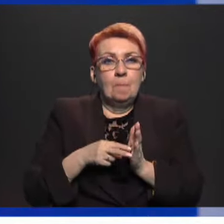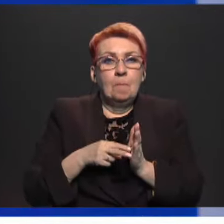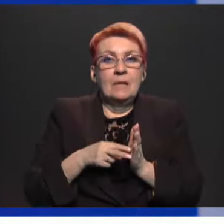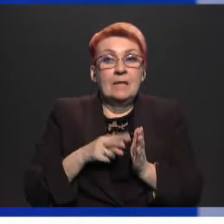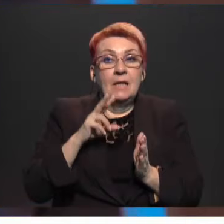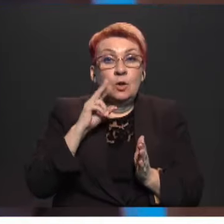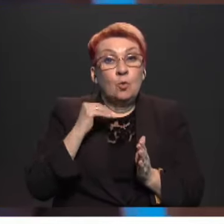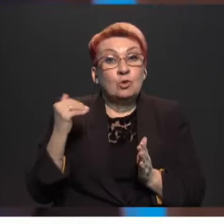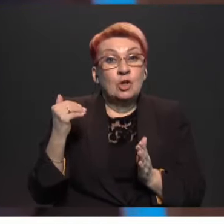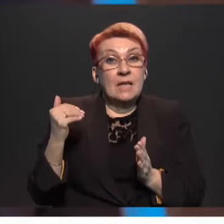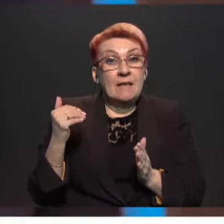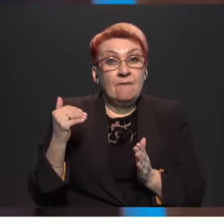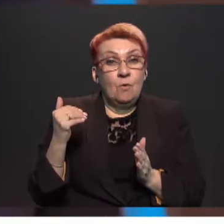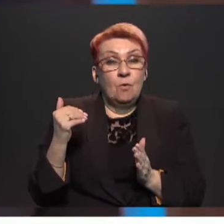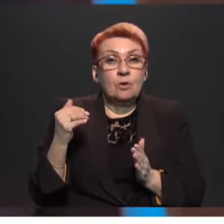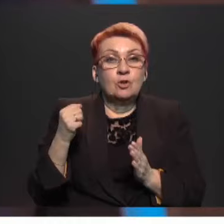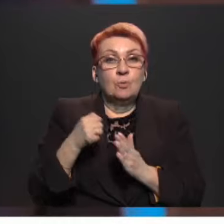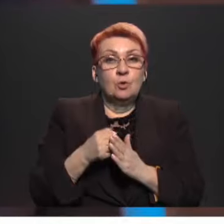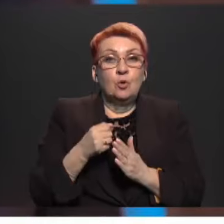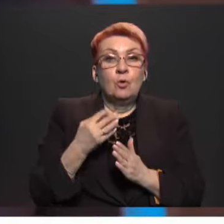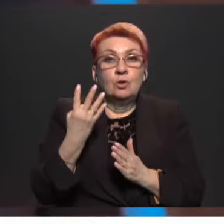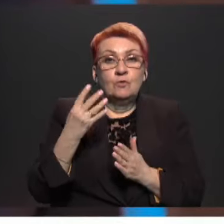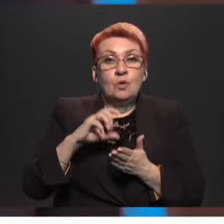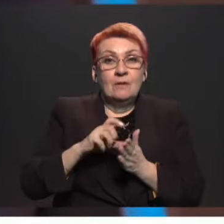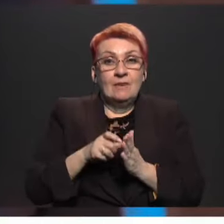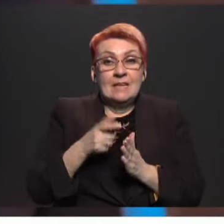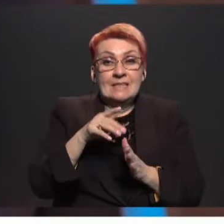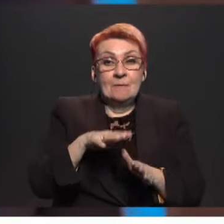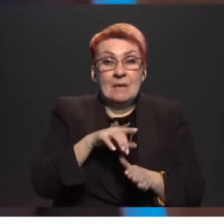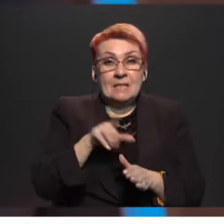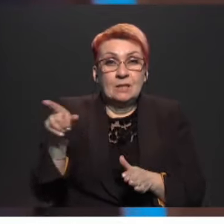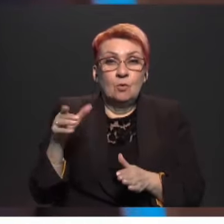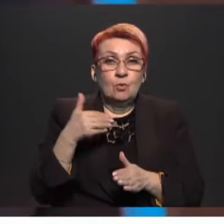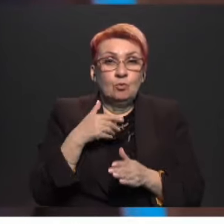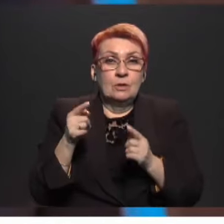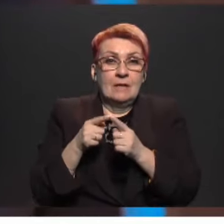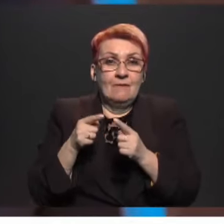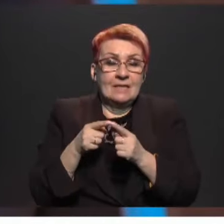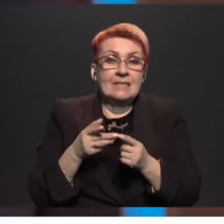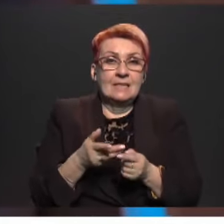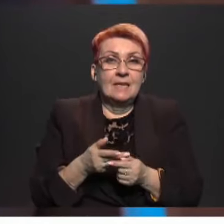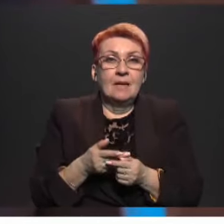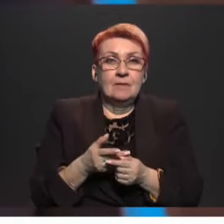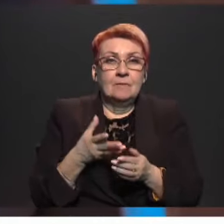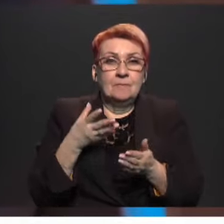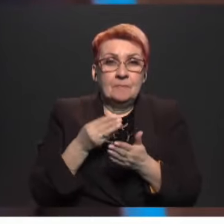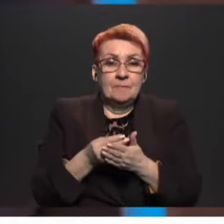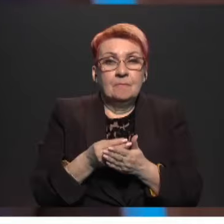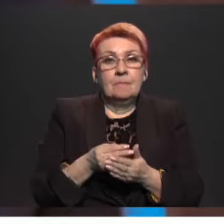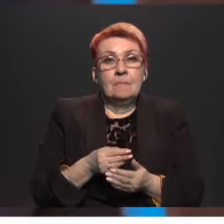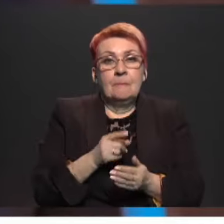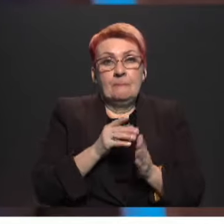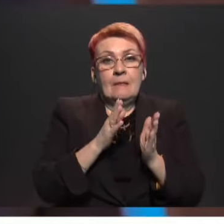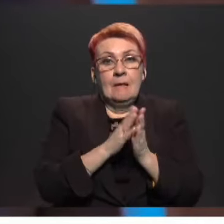него, чтобы дочь доучилась в школе до 4 класса рядом с тем местом, где мы сейчас живем. Живем тоже в съемной квартире, из которой нас попросили